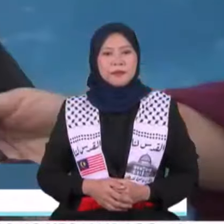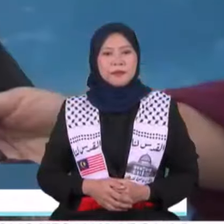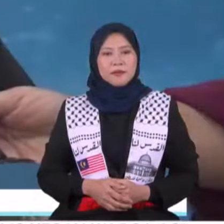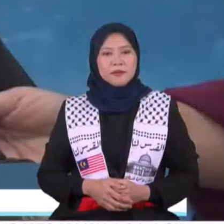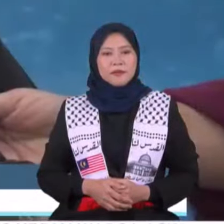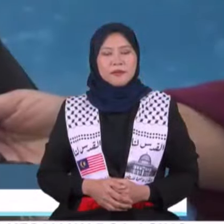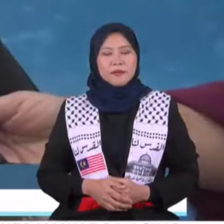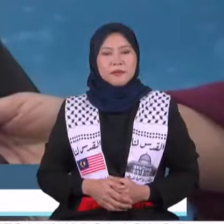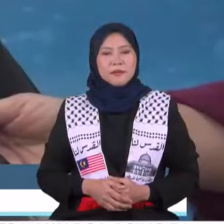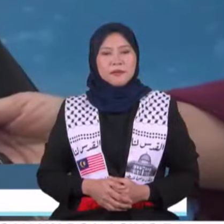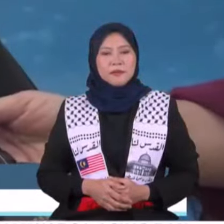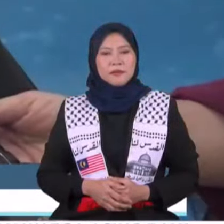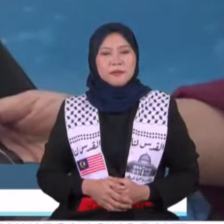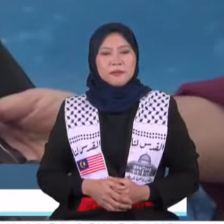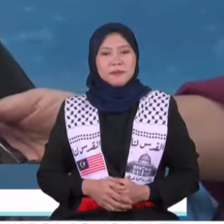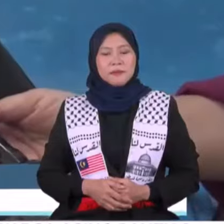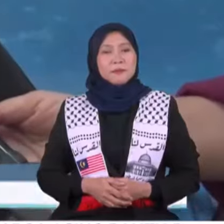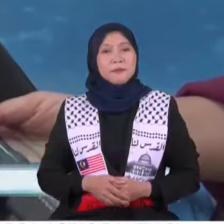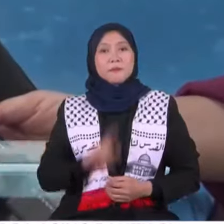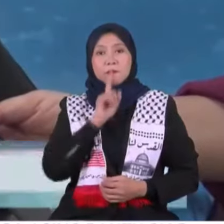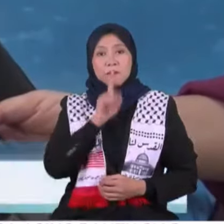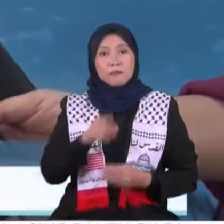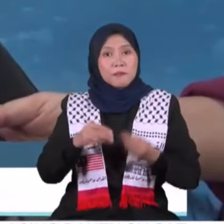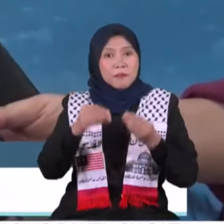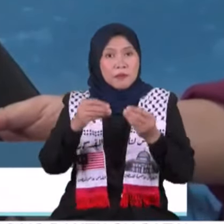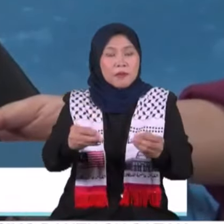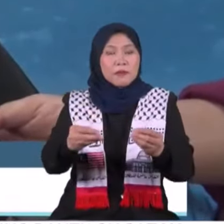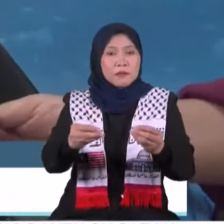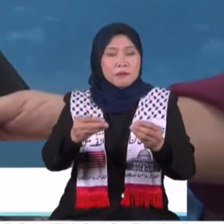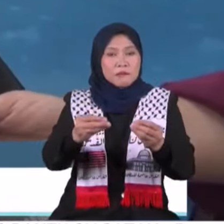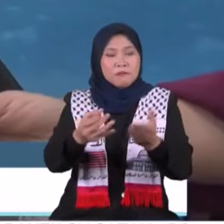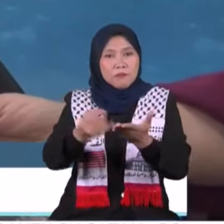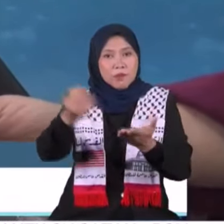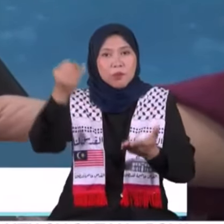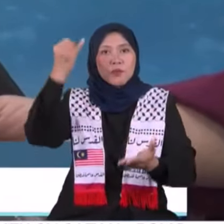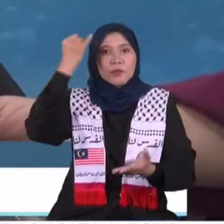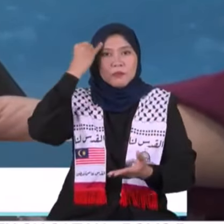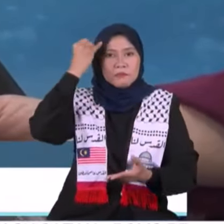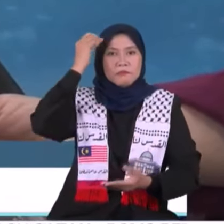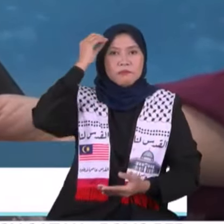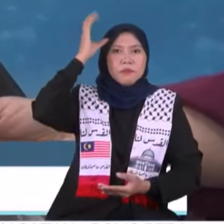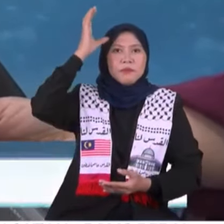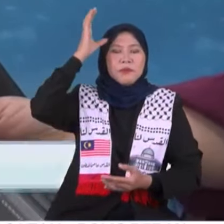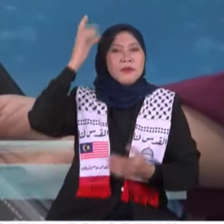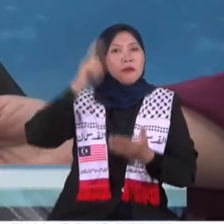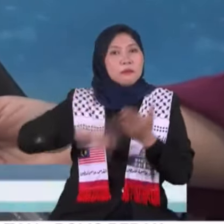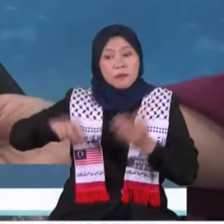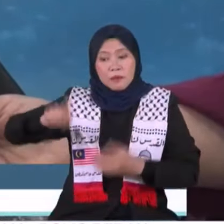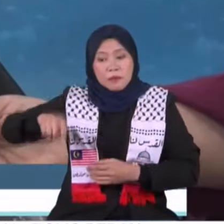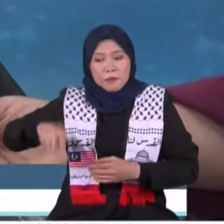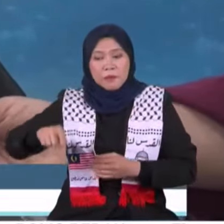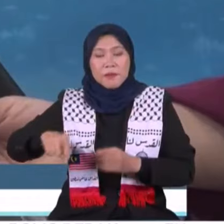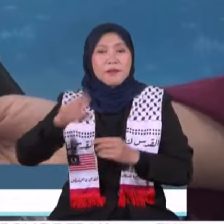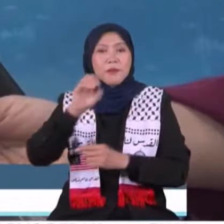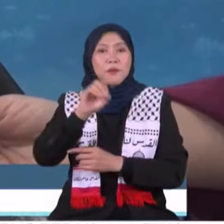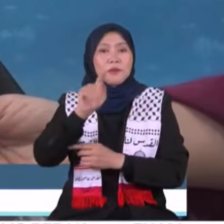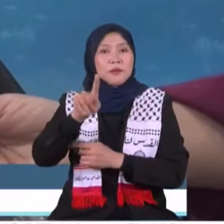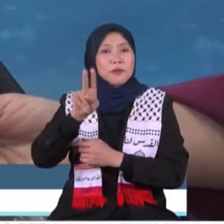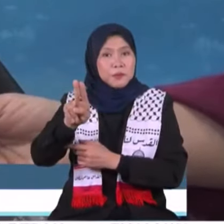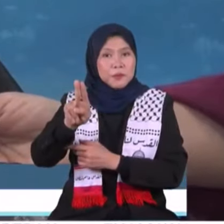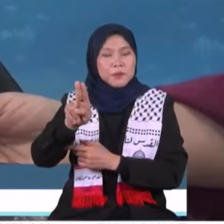itu untuk memberi mereka pendedahan dan juga pengetahuan berkaitan keperluan untuk golongan Oku